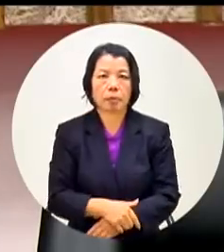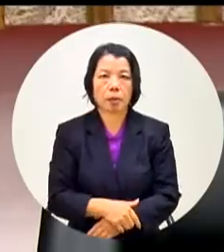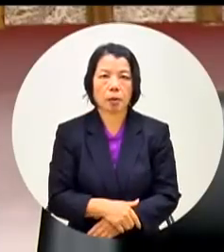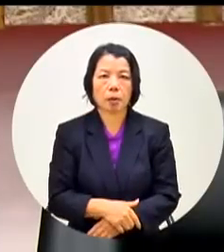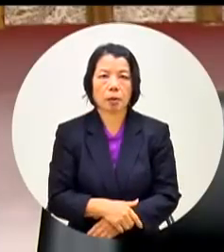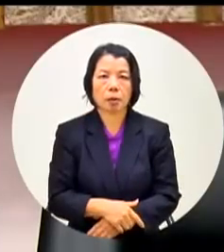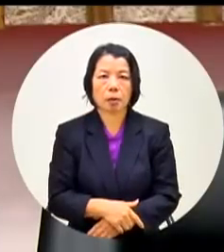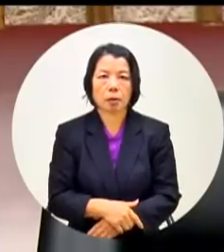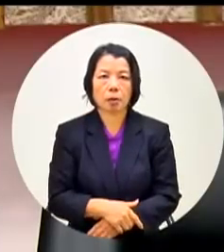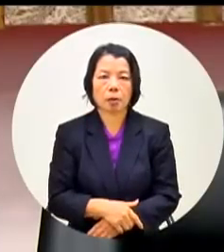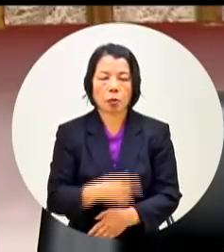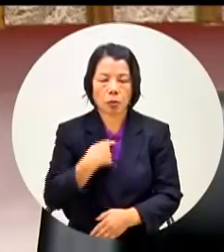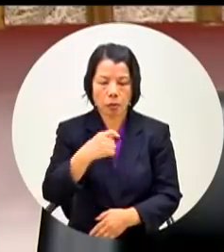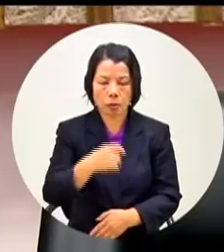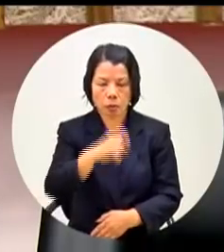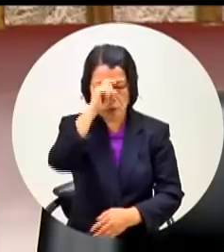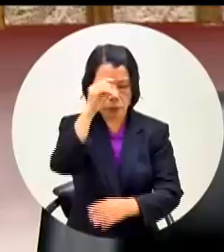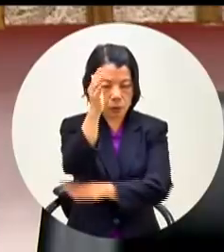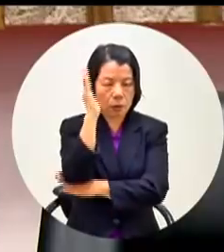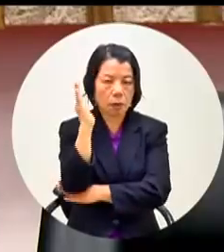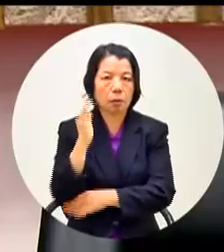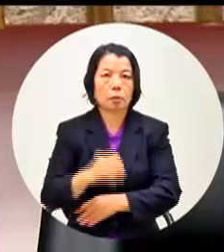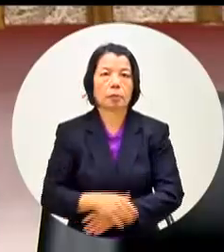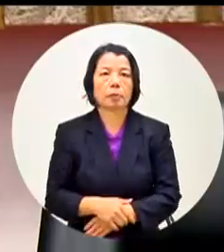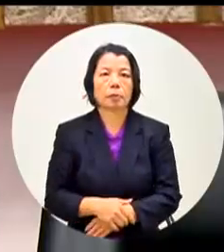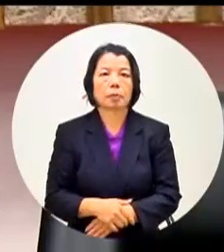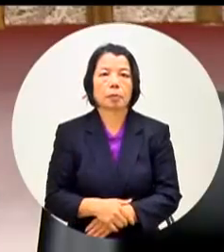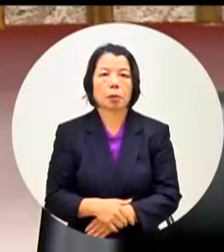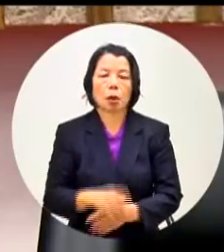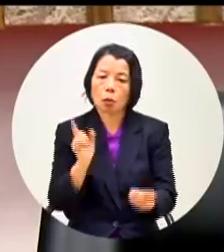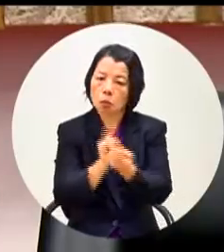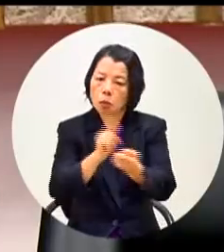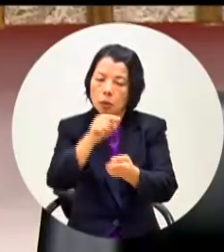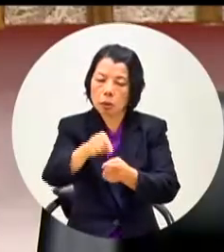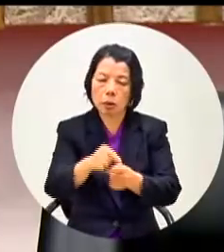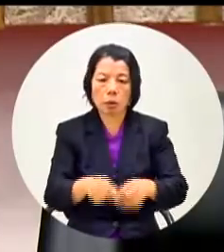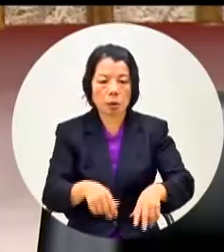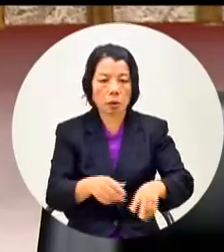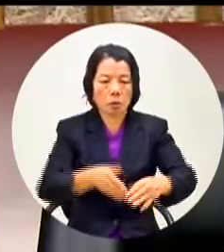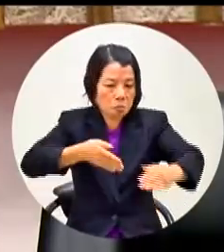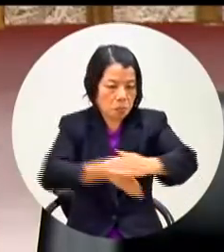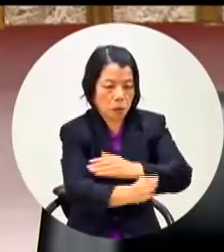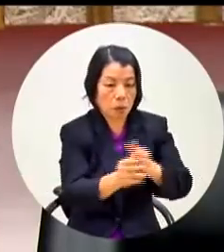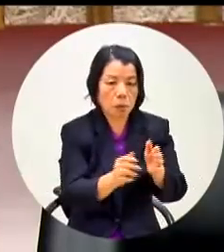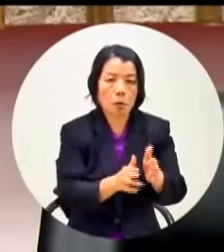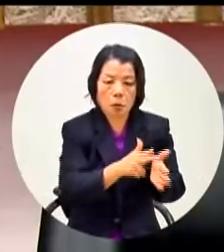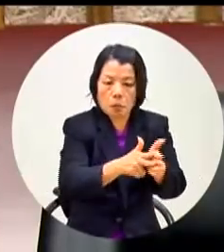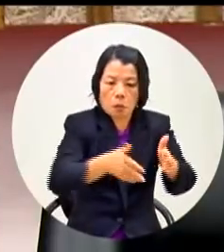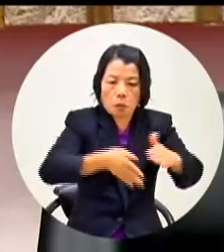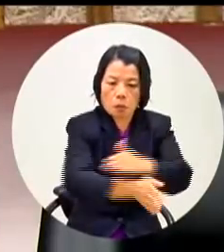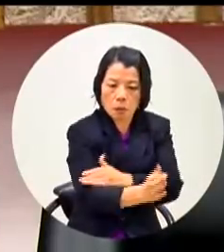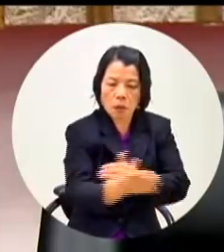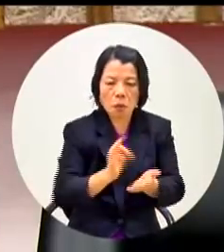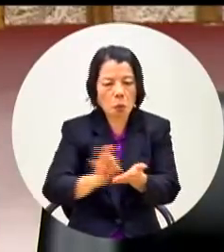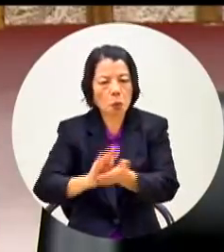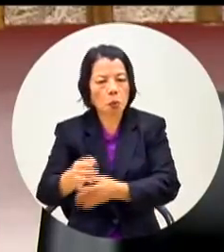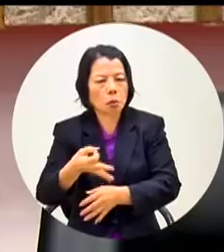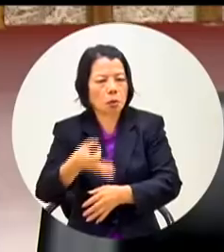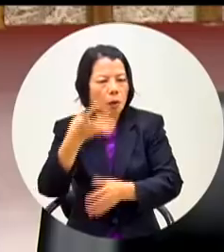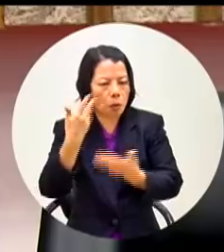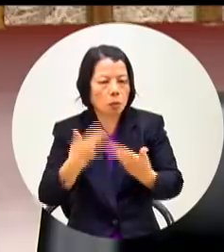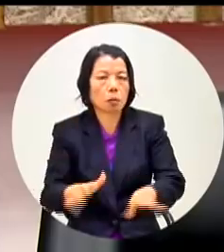为了我们这个现在已经铁路地下化了嘛哈，花了这么多的钱，然后呢，地上呢也盖了这个轻轨哈，